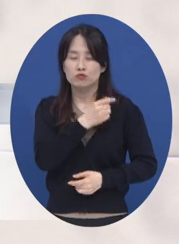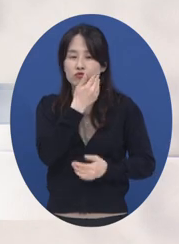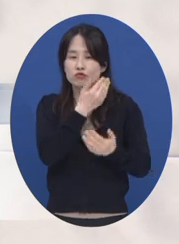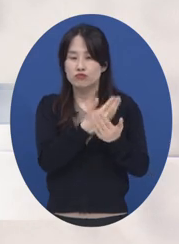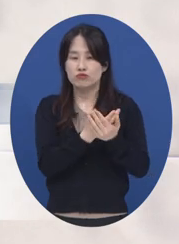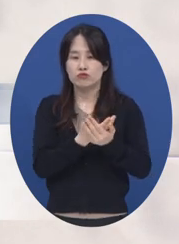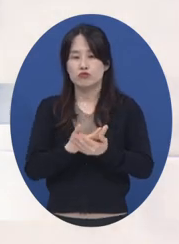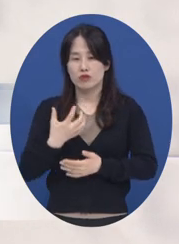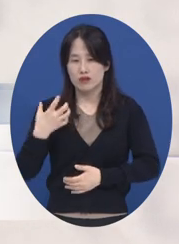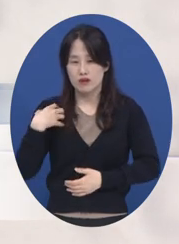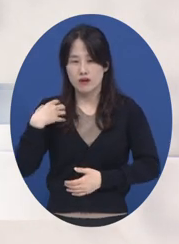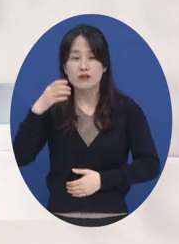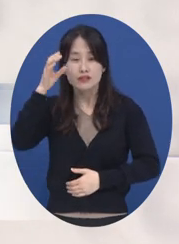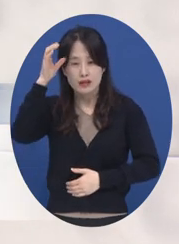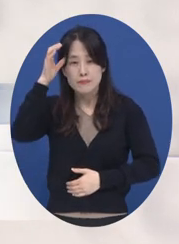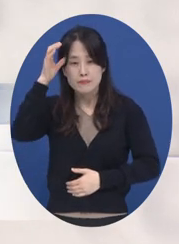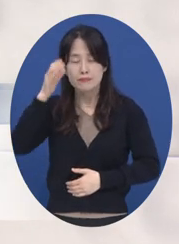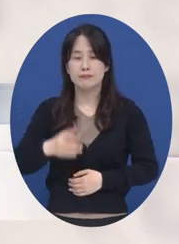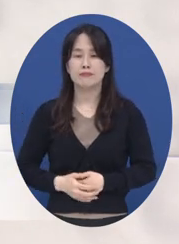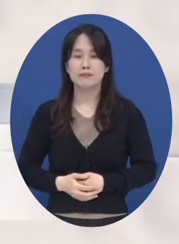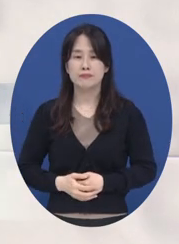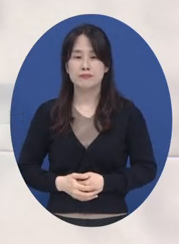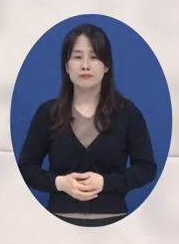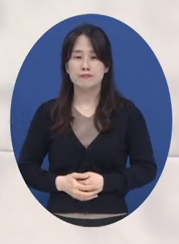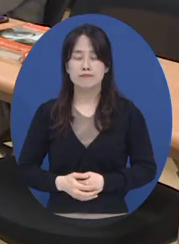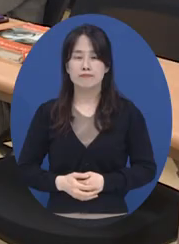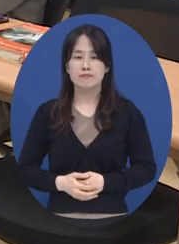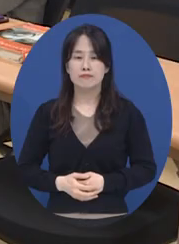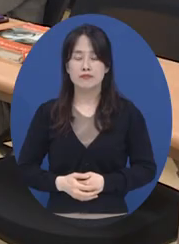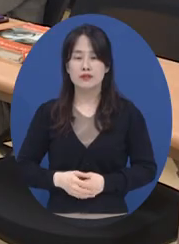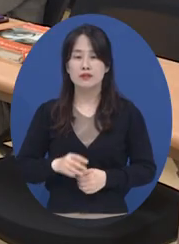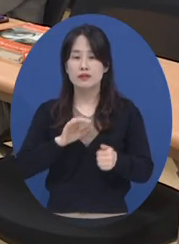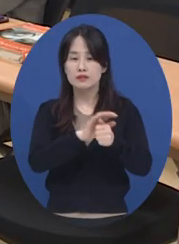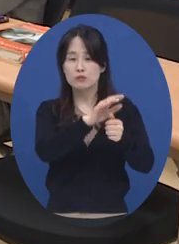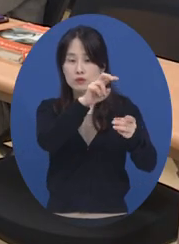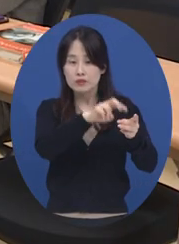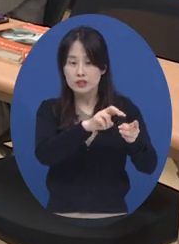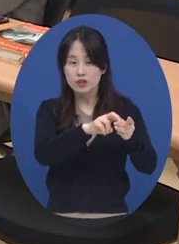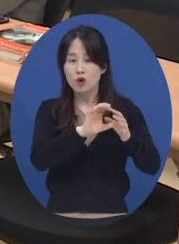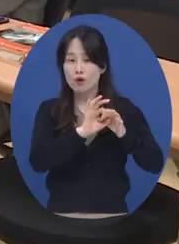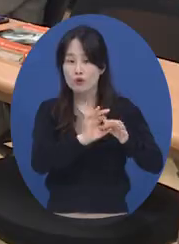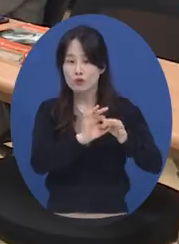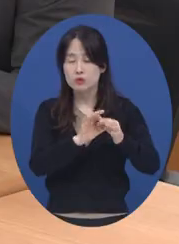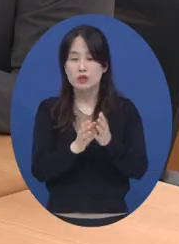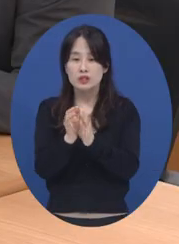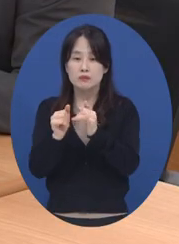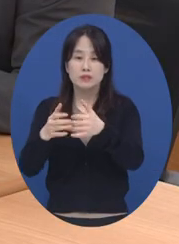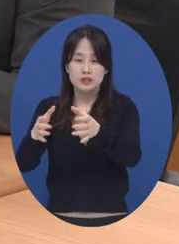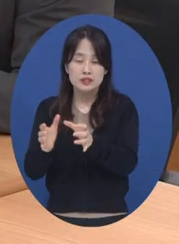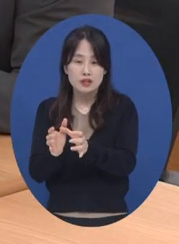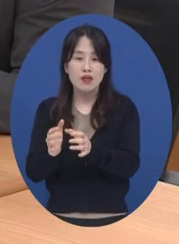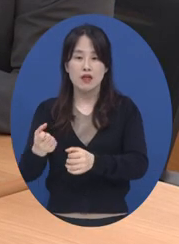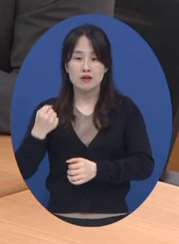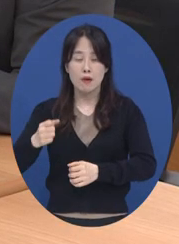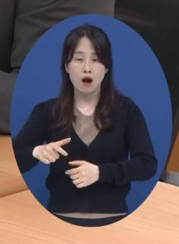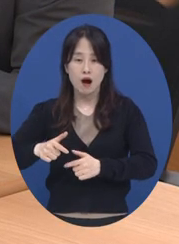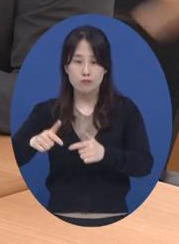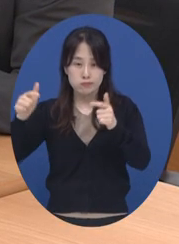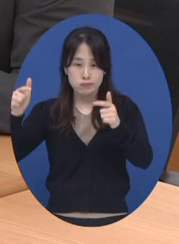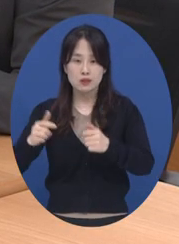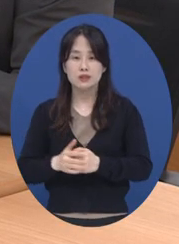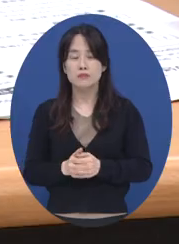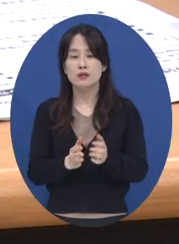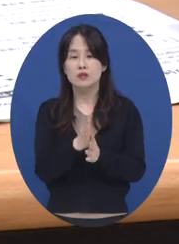센타가 제일 중요한 역할을 주로 생각됩니다 경도는 공익활동 지원 센터를 통해 시민 사회단체 역량이